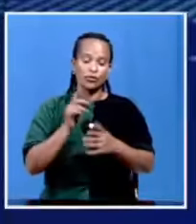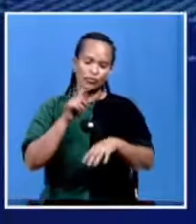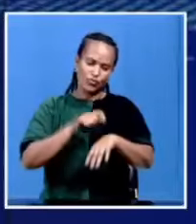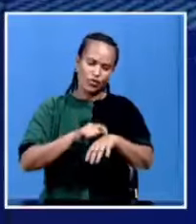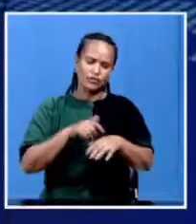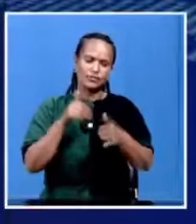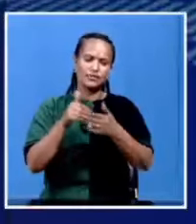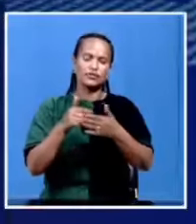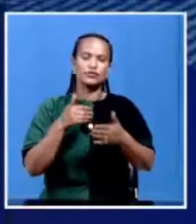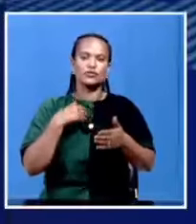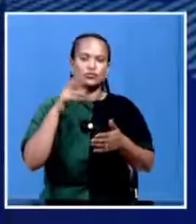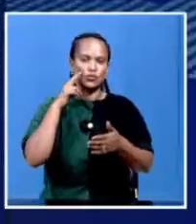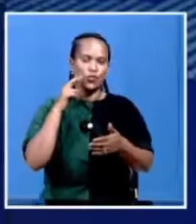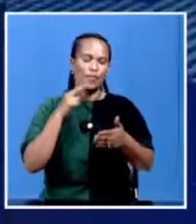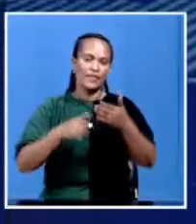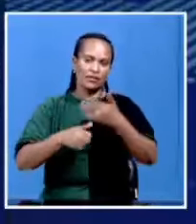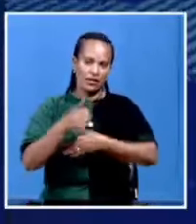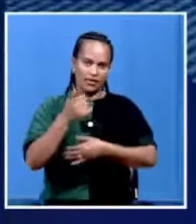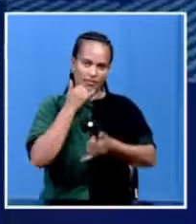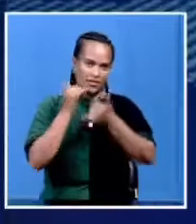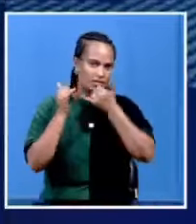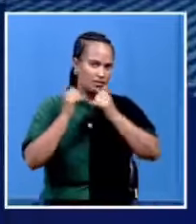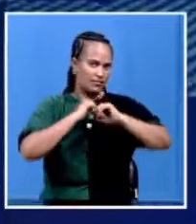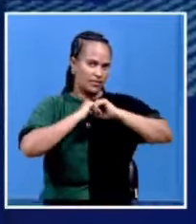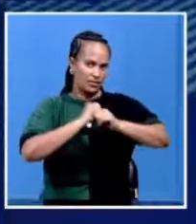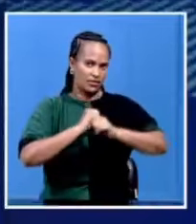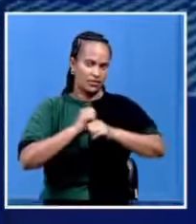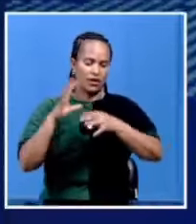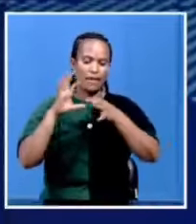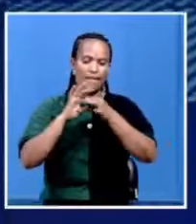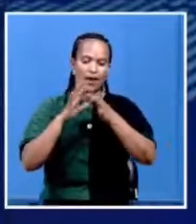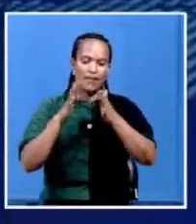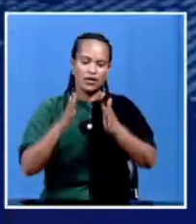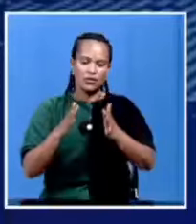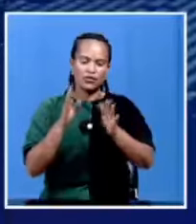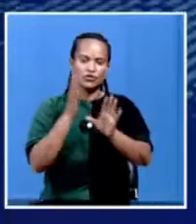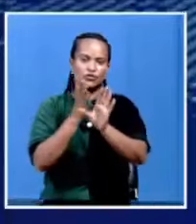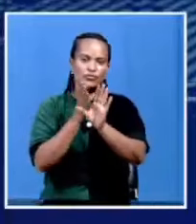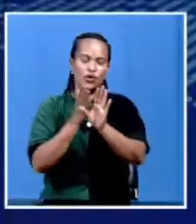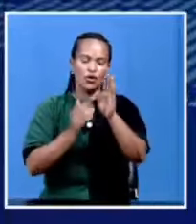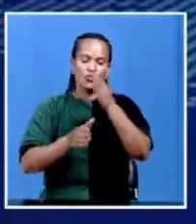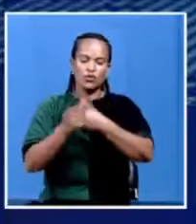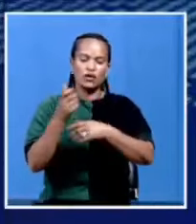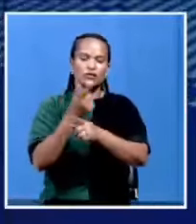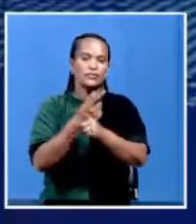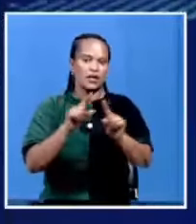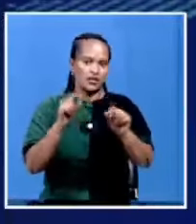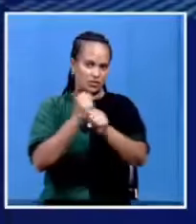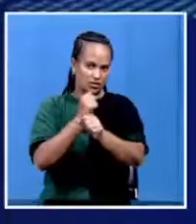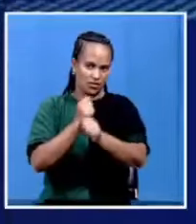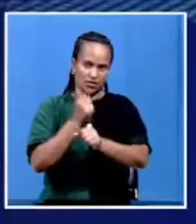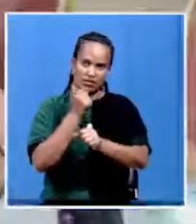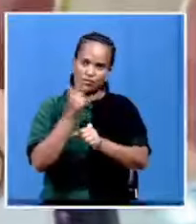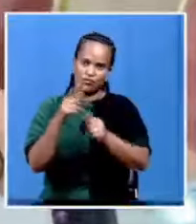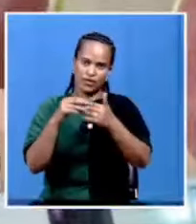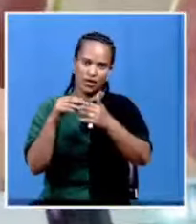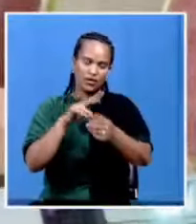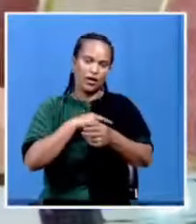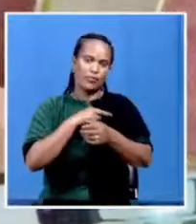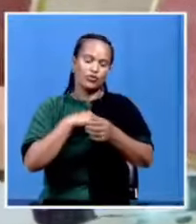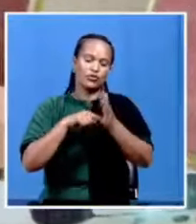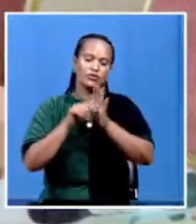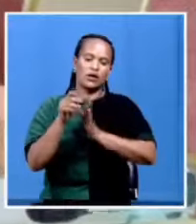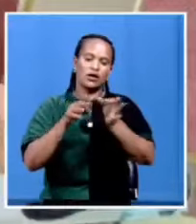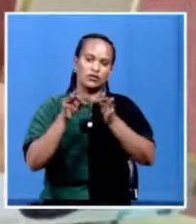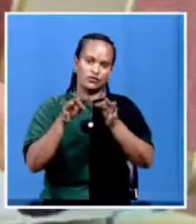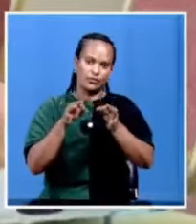بوانوي بزحن زلوت أطاو مدقعتن بدلن مكل خالك هاب محبراوي سنة البناو حاسيان مدحان كن سرحينا كبلو مراحة هايمانو تقرأي